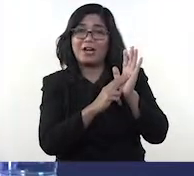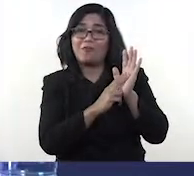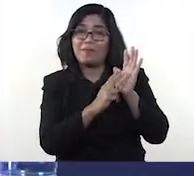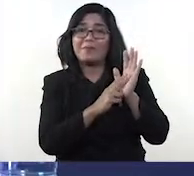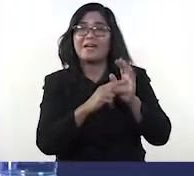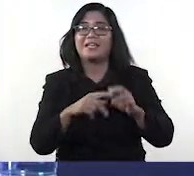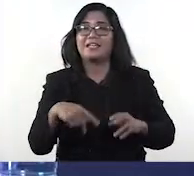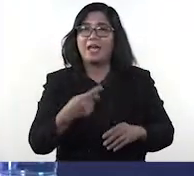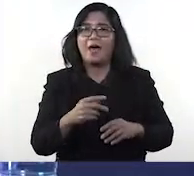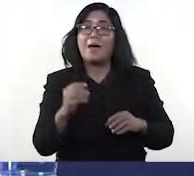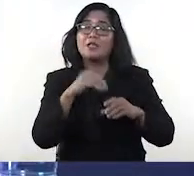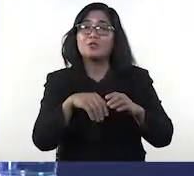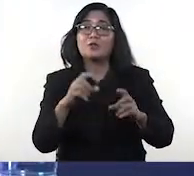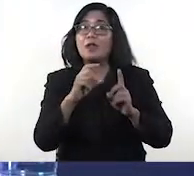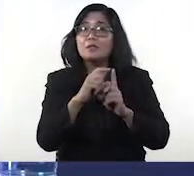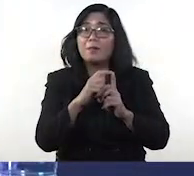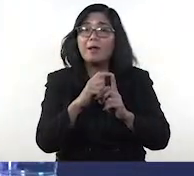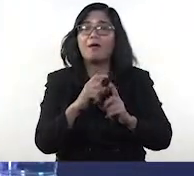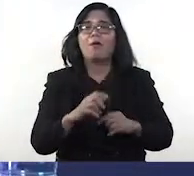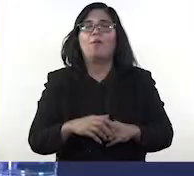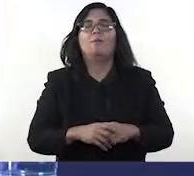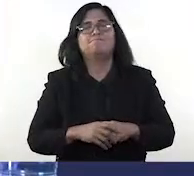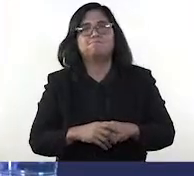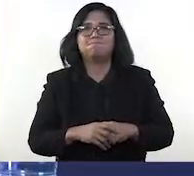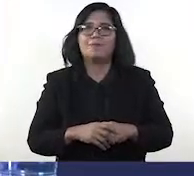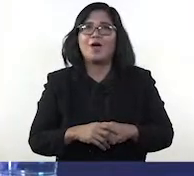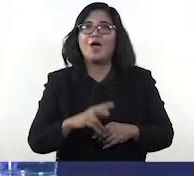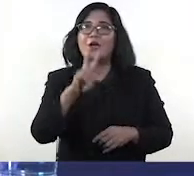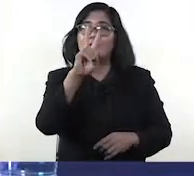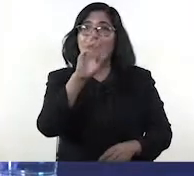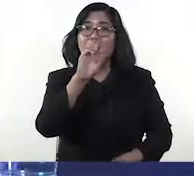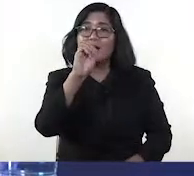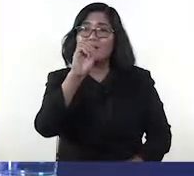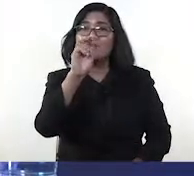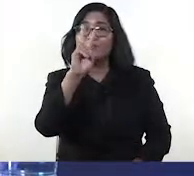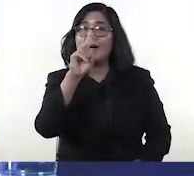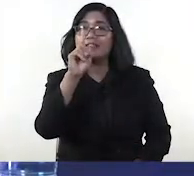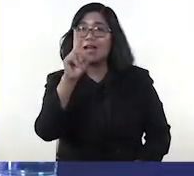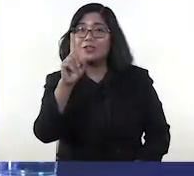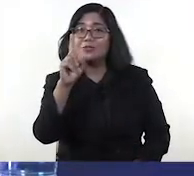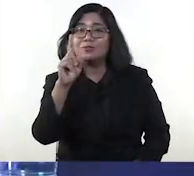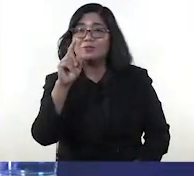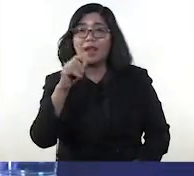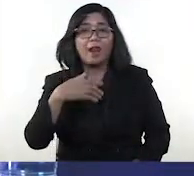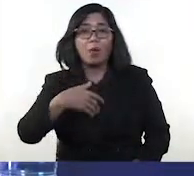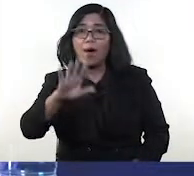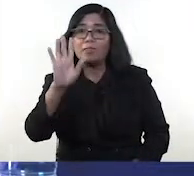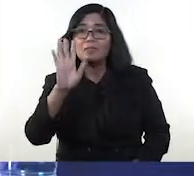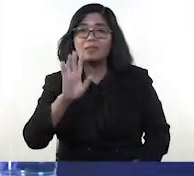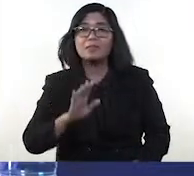yang kemudian kita masuk pada Desember Wow itu berarti 2021 akan